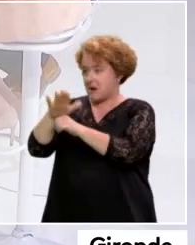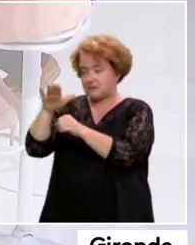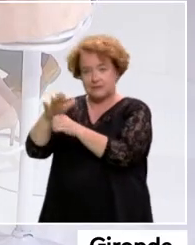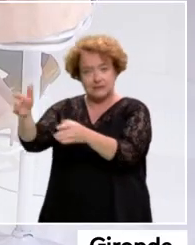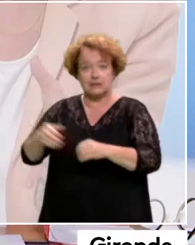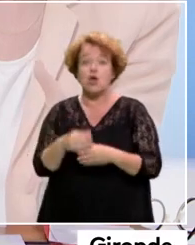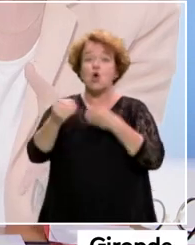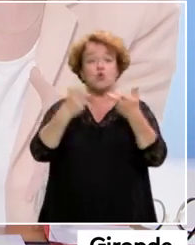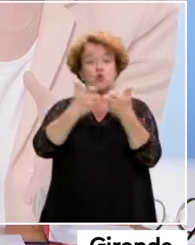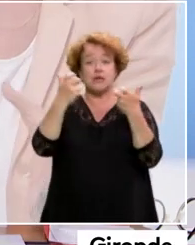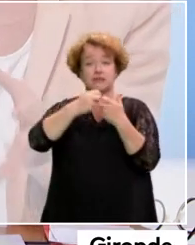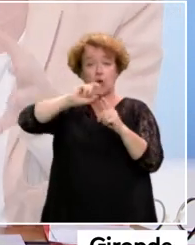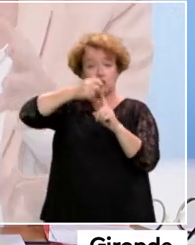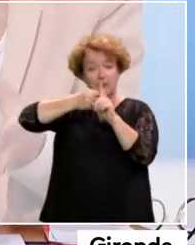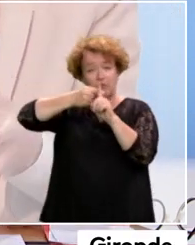Bordeaux